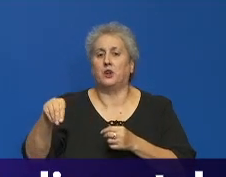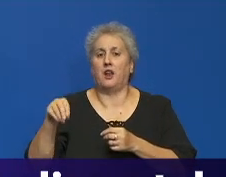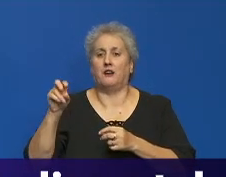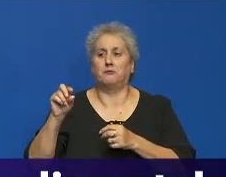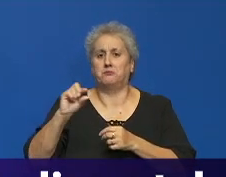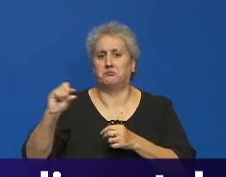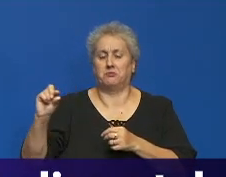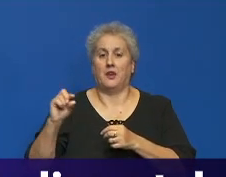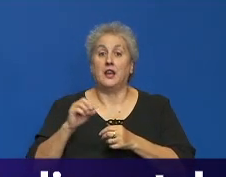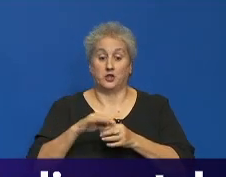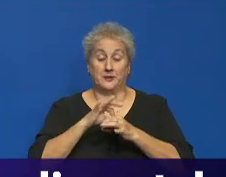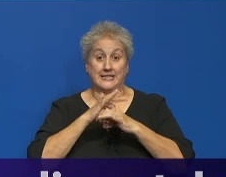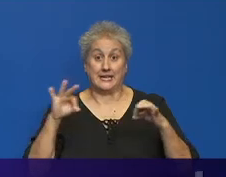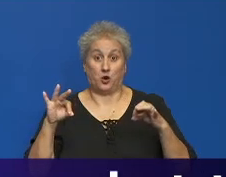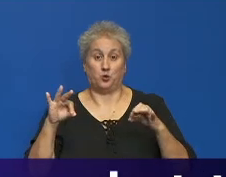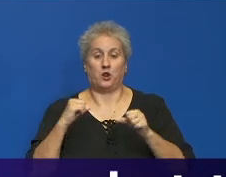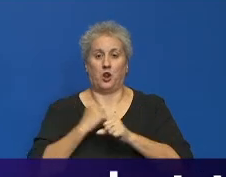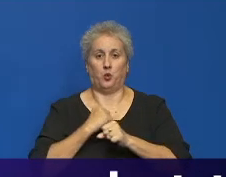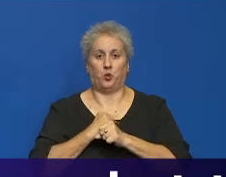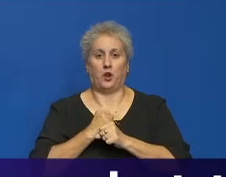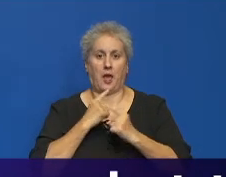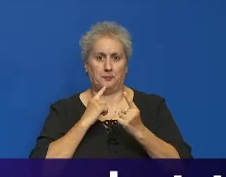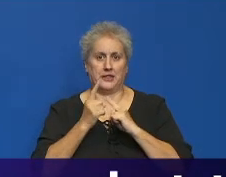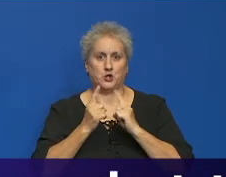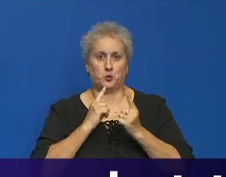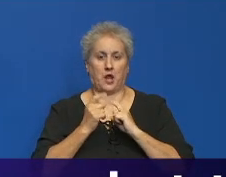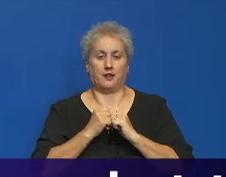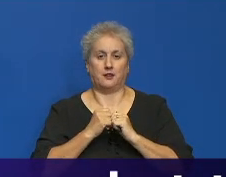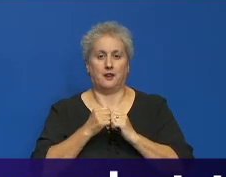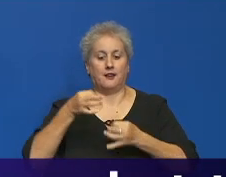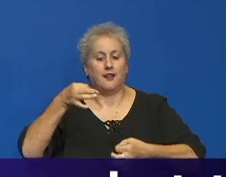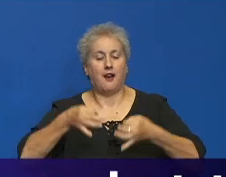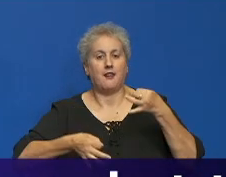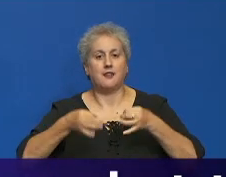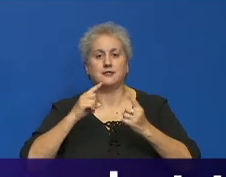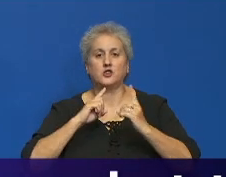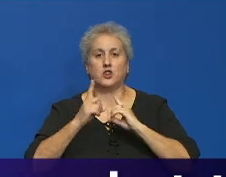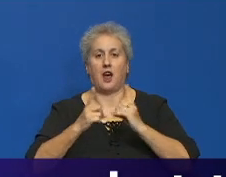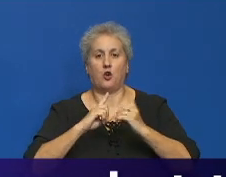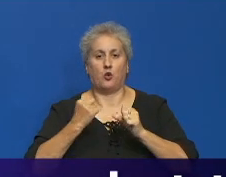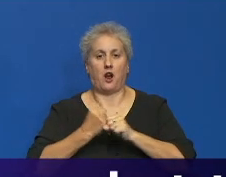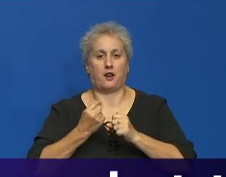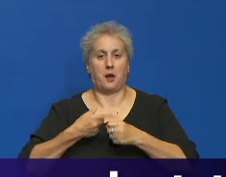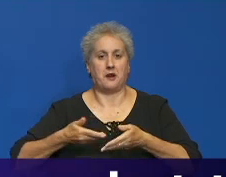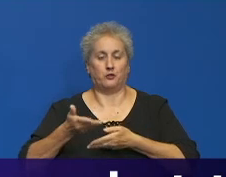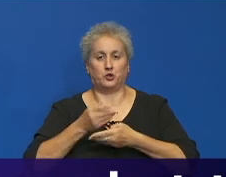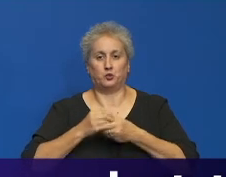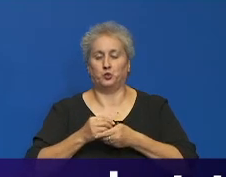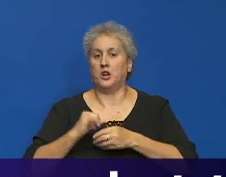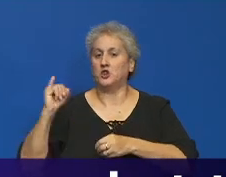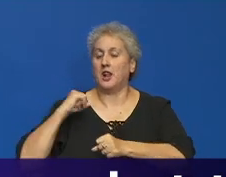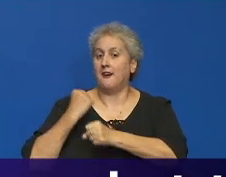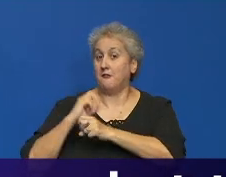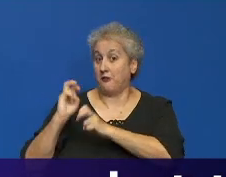pot să vă asigur, și lucrul acesta l-am discutat în analiza și în dialogul pe care l-am avut cu procesatorii și